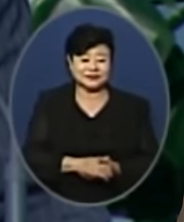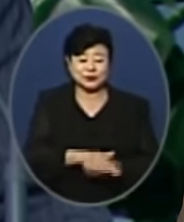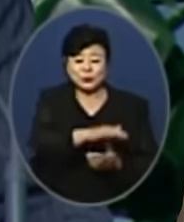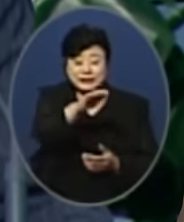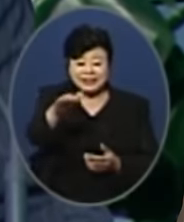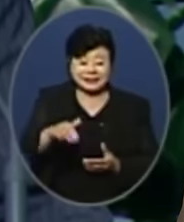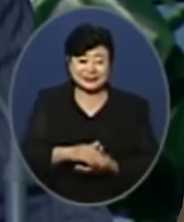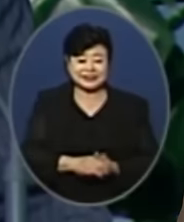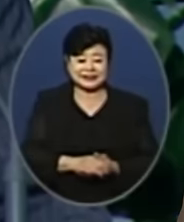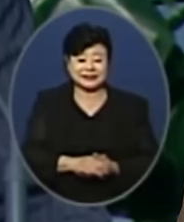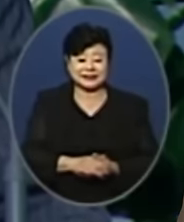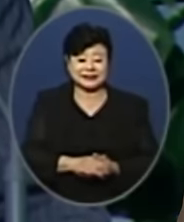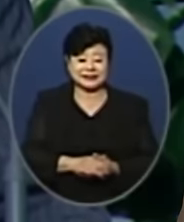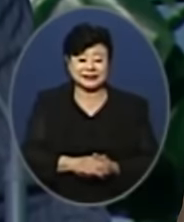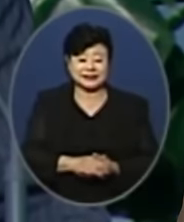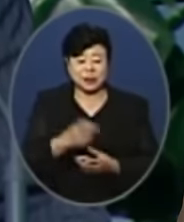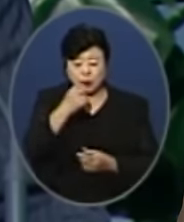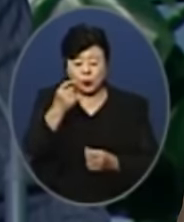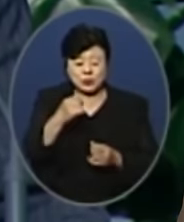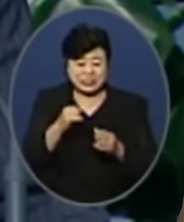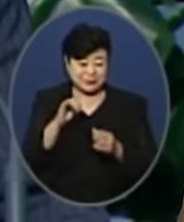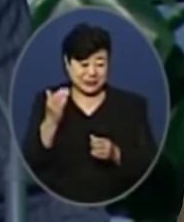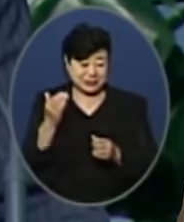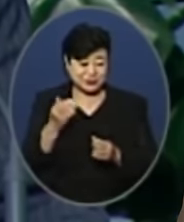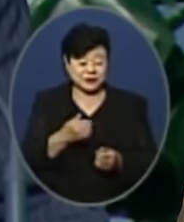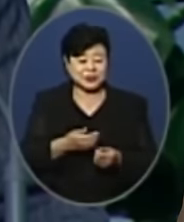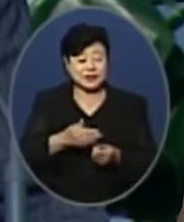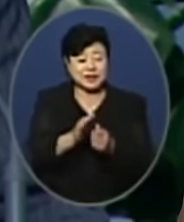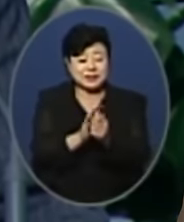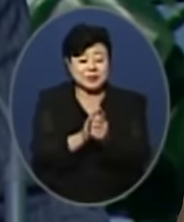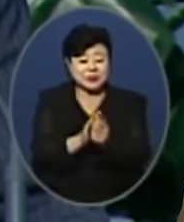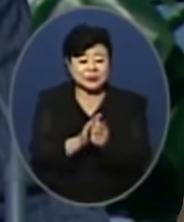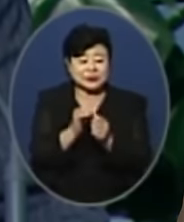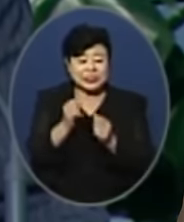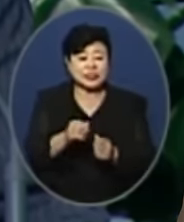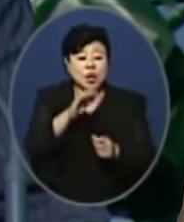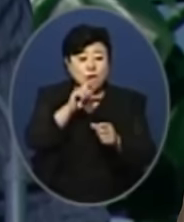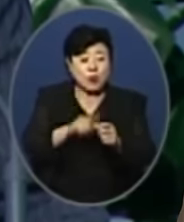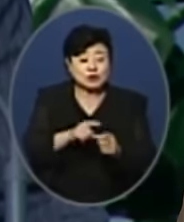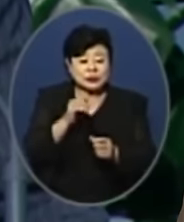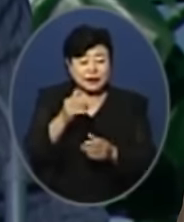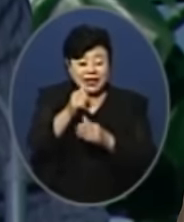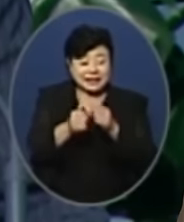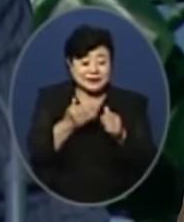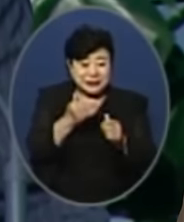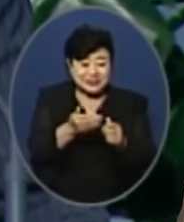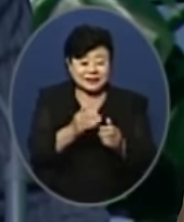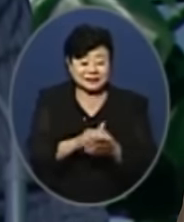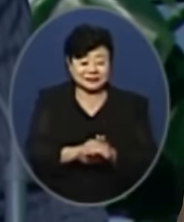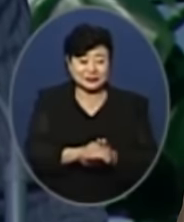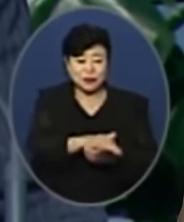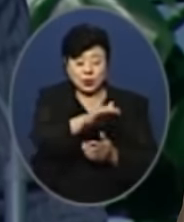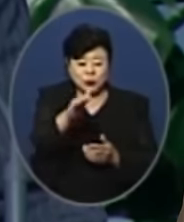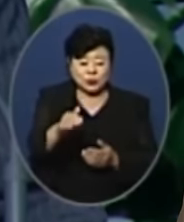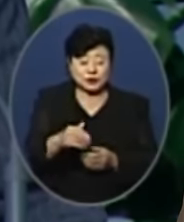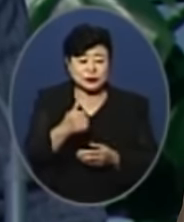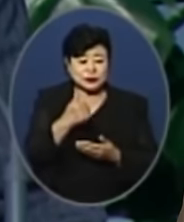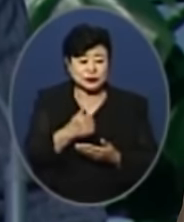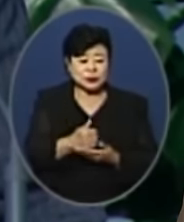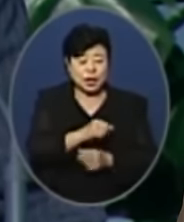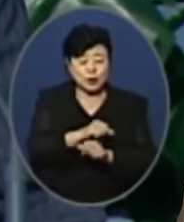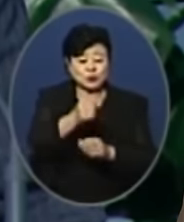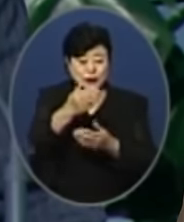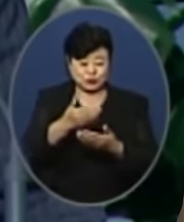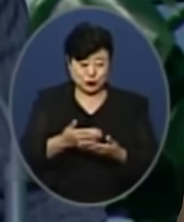우리 보호자가 되시고 우리가 섬기고 살 목적이 되는 것입니다. 하나님께서 우리의 죄를 다